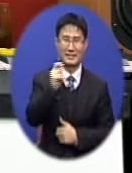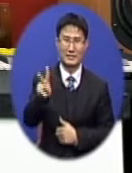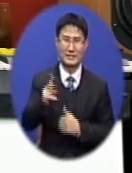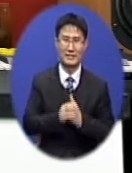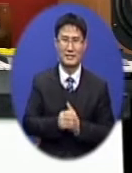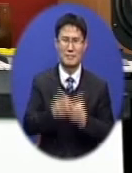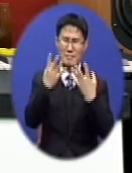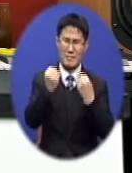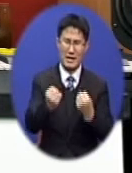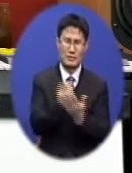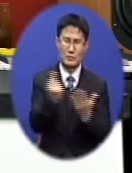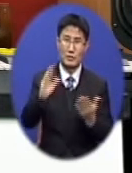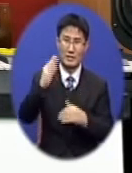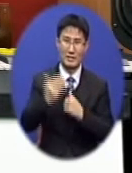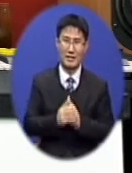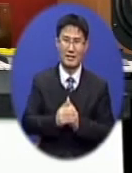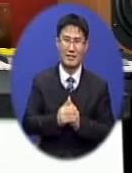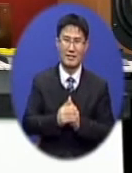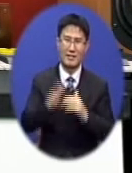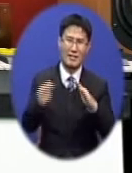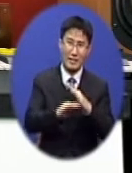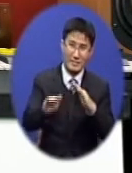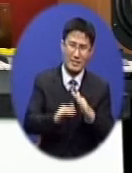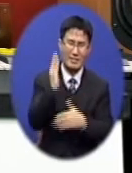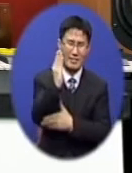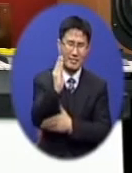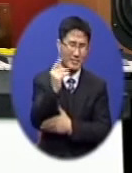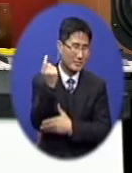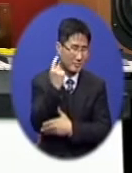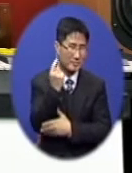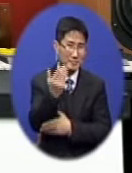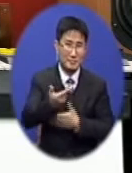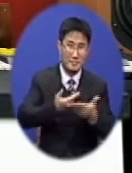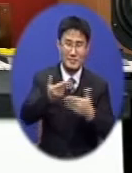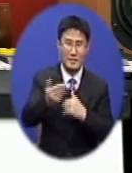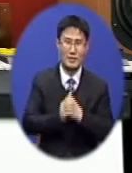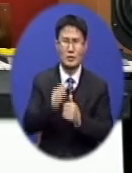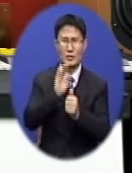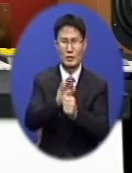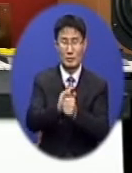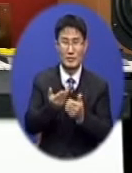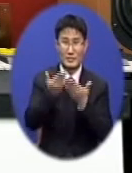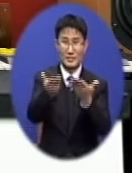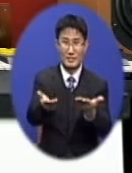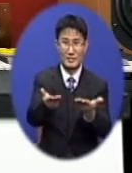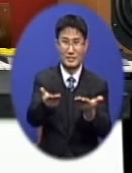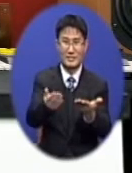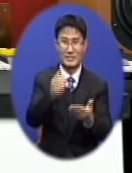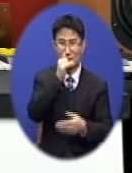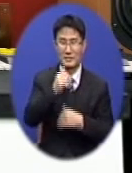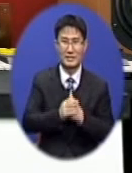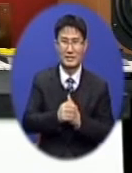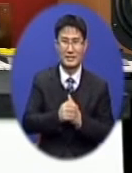TV는 많은 소외된 가정들의 이야기를 나누고 도움의 네. 손길을